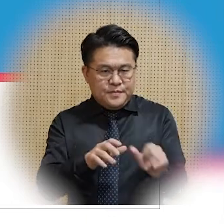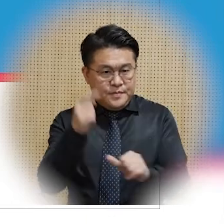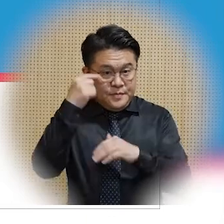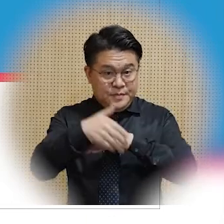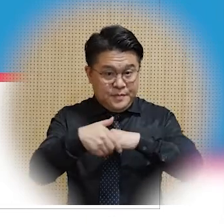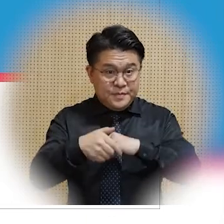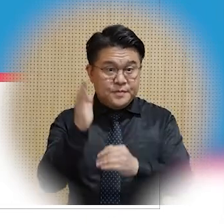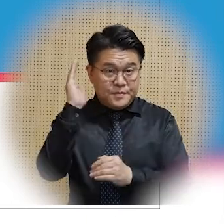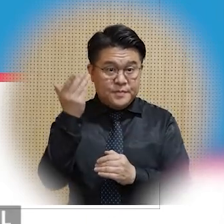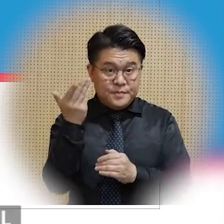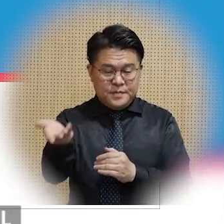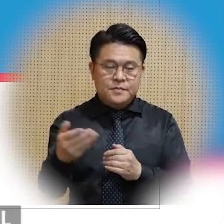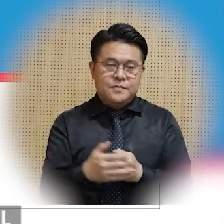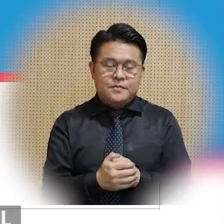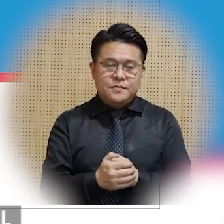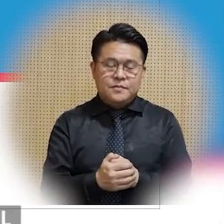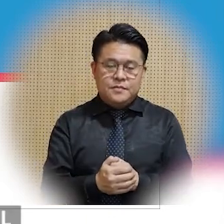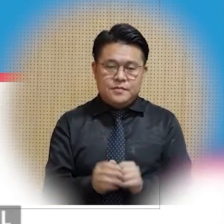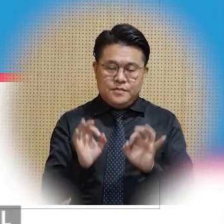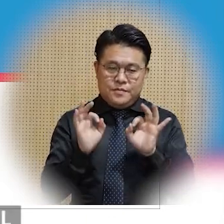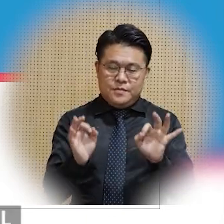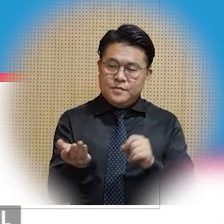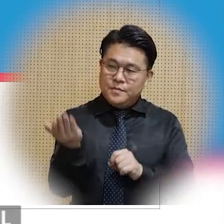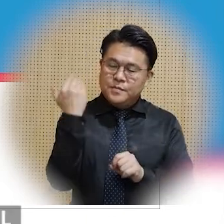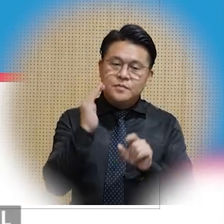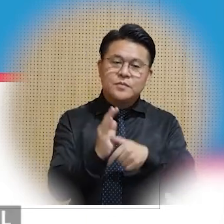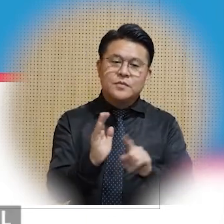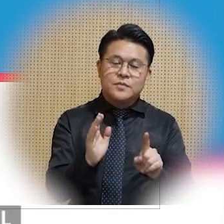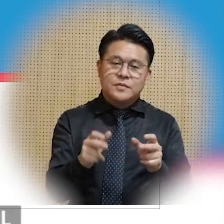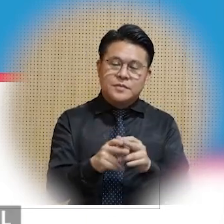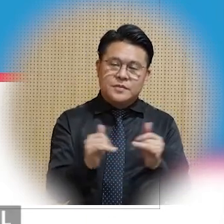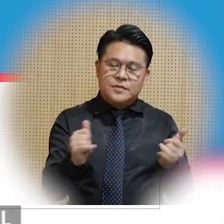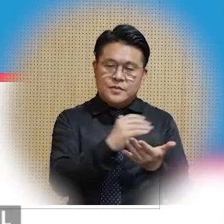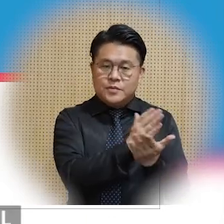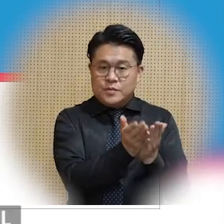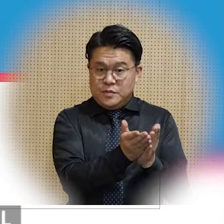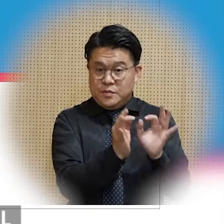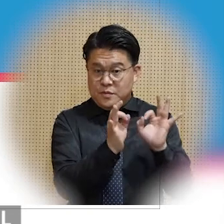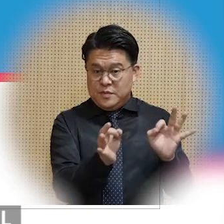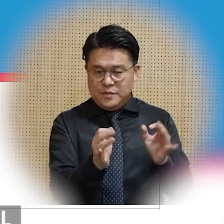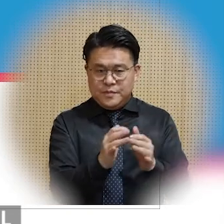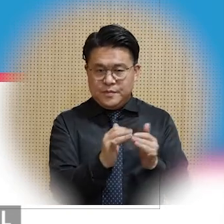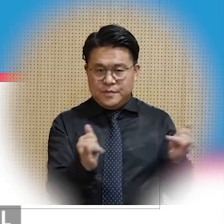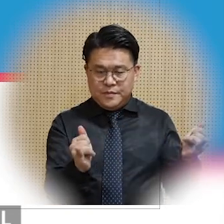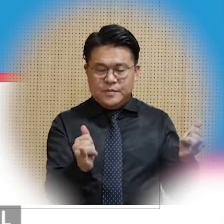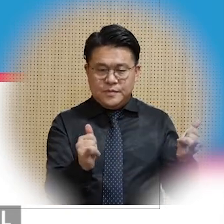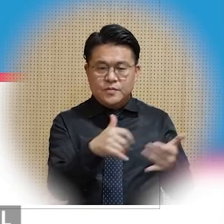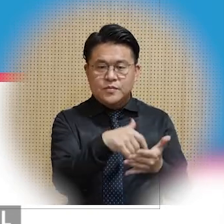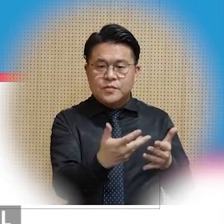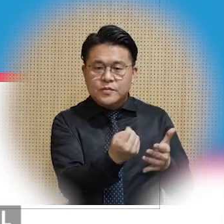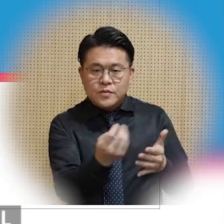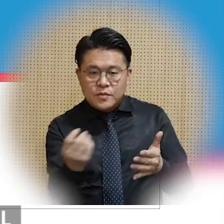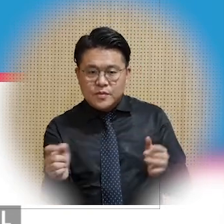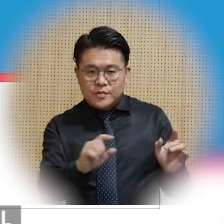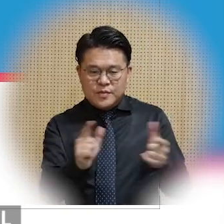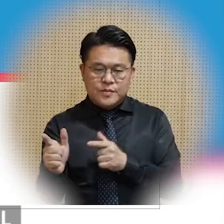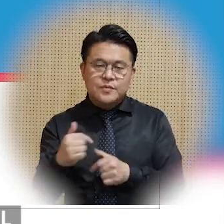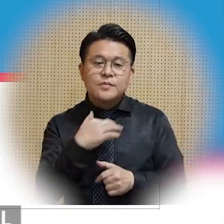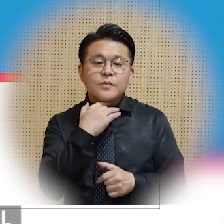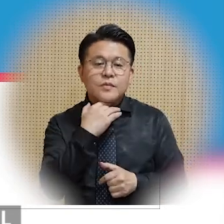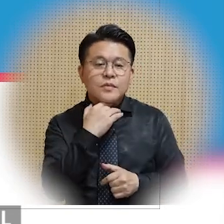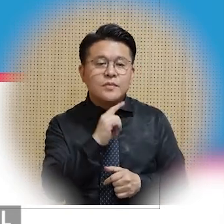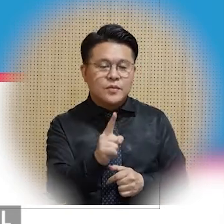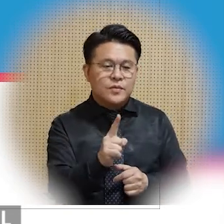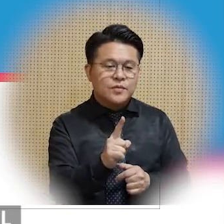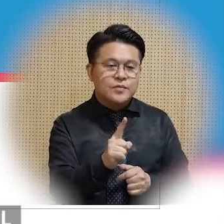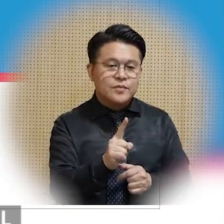말씀을 드리려고 합니다. 우리가 이제 이 전 단계에서 장애 유형별 뭐 인구 구조라든가